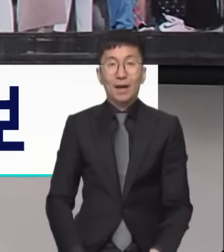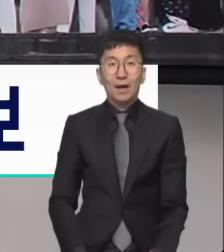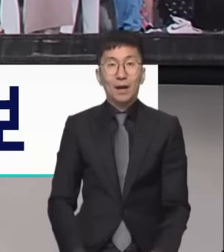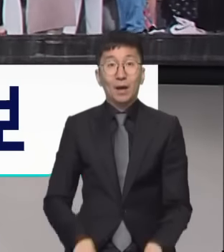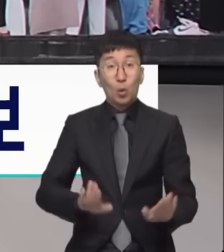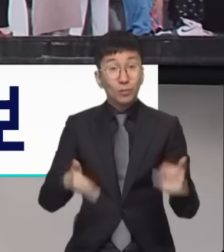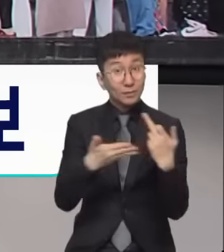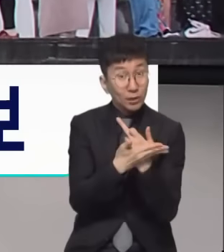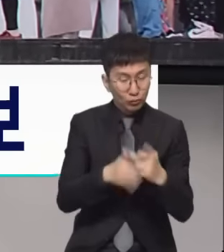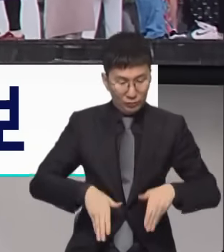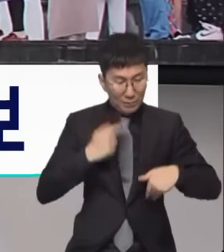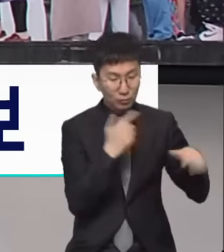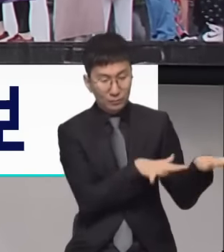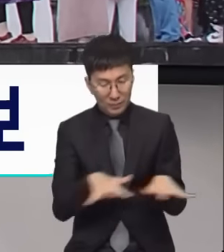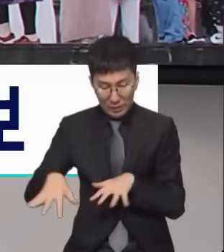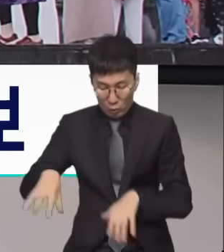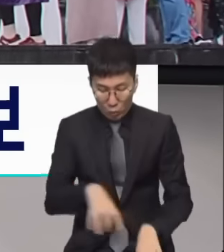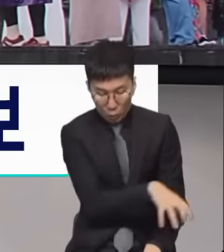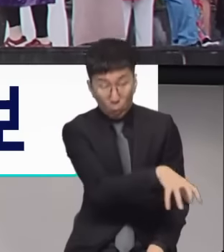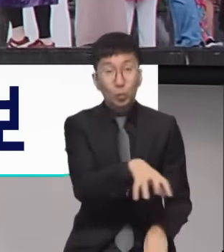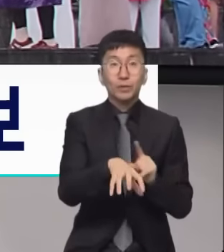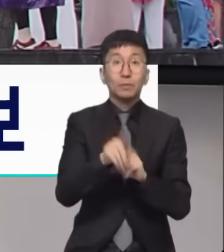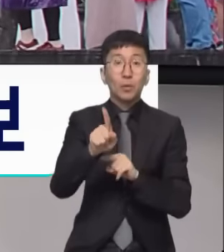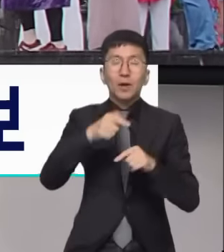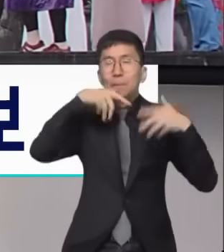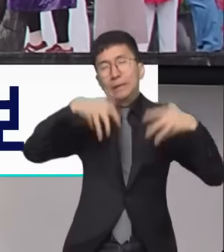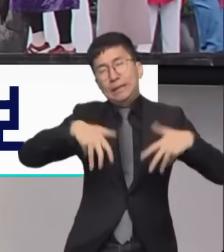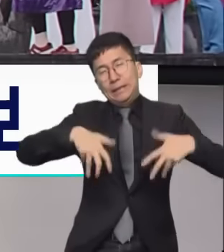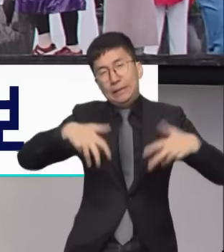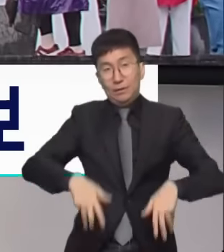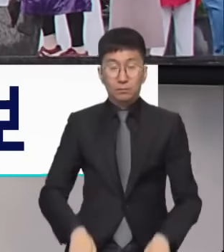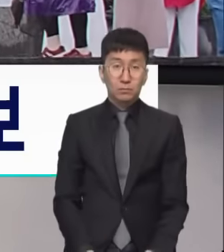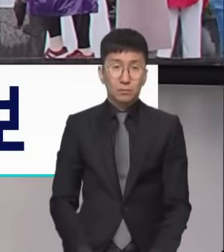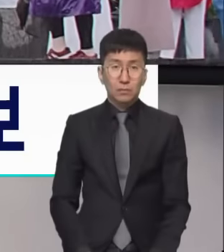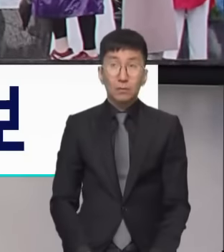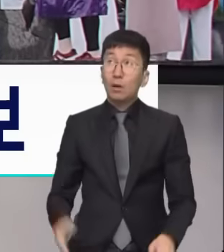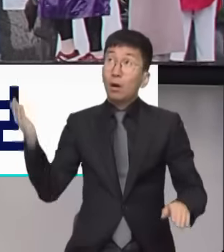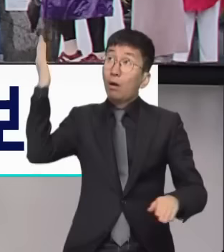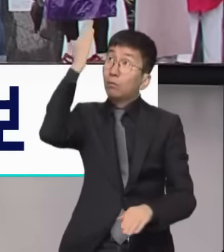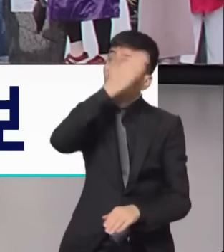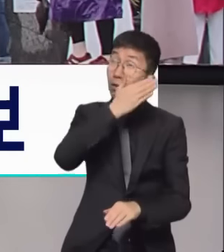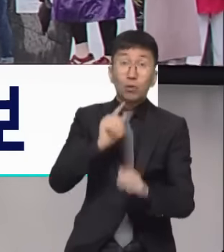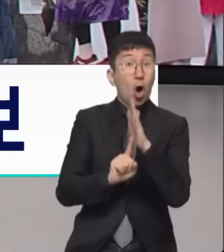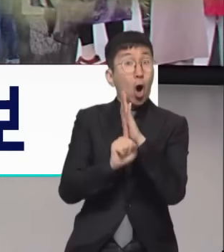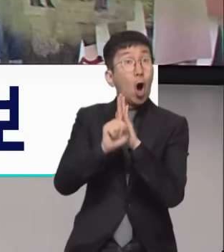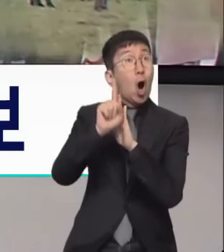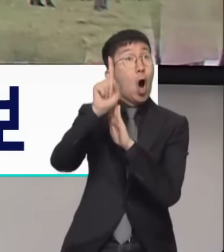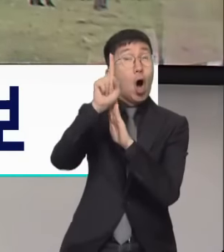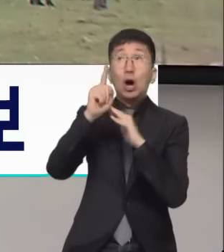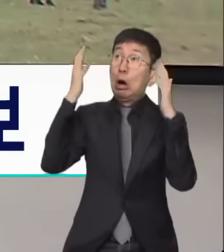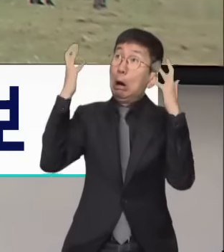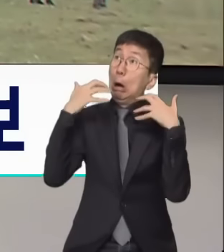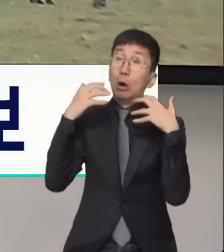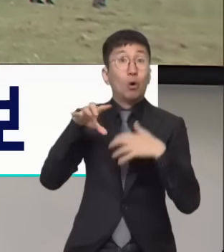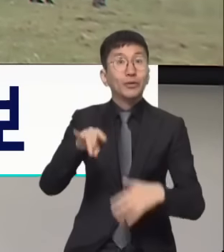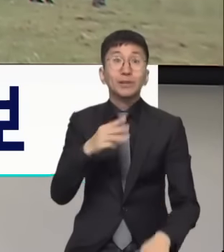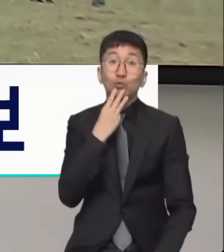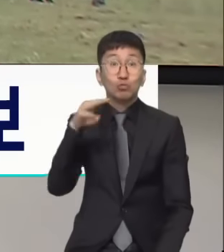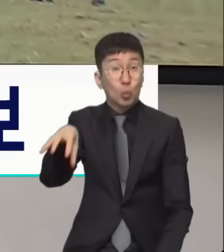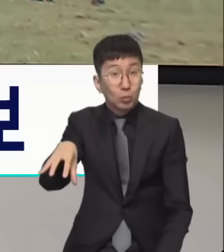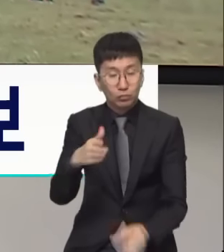오늘 제주와 남부지방에 다시 장맛비가 내렸습니다. 맑고 더운 날씨가 계속되던 서울을 비롯한